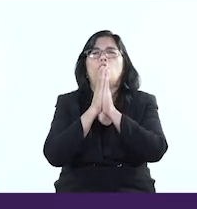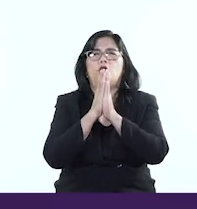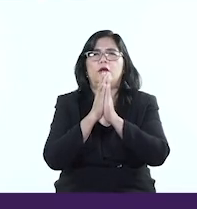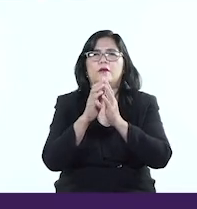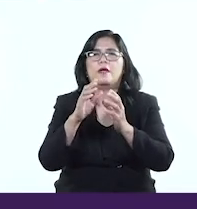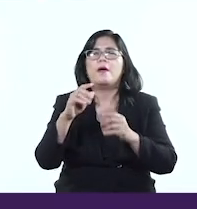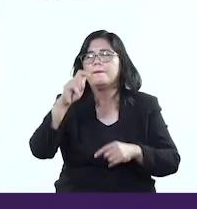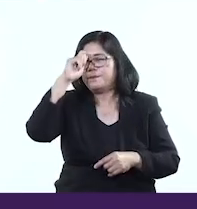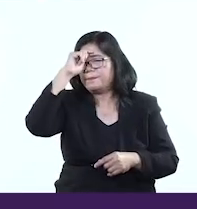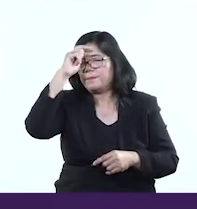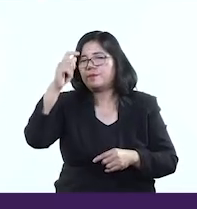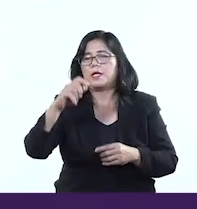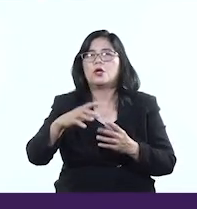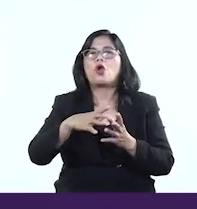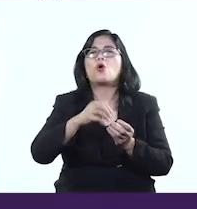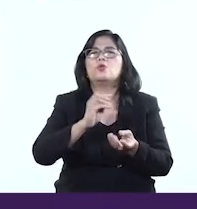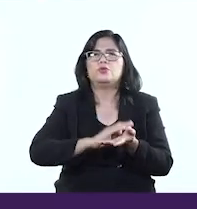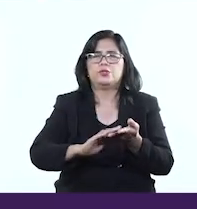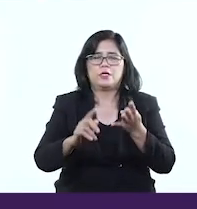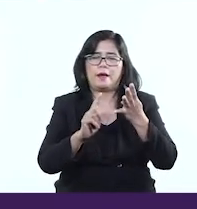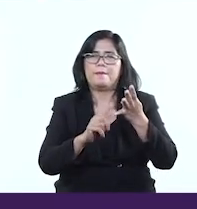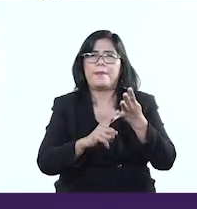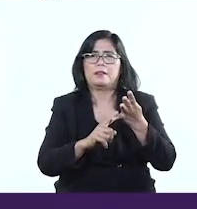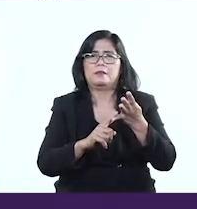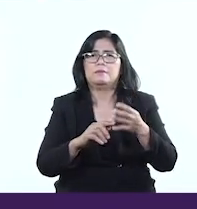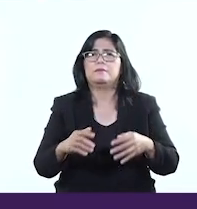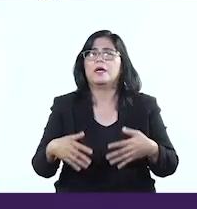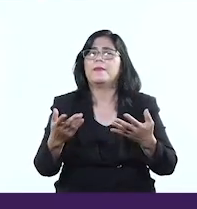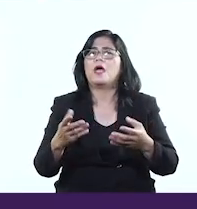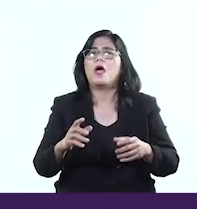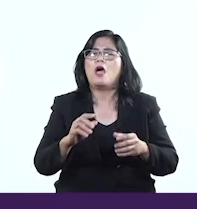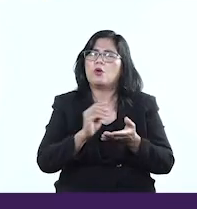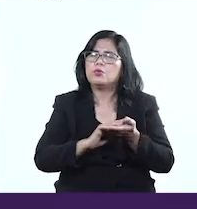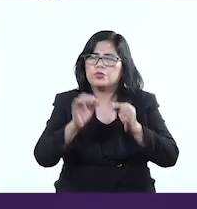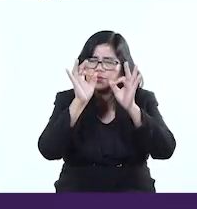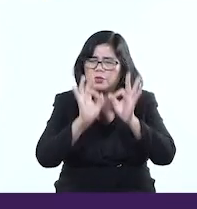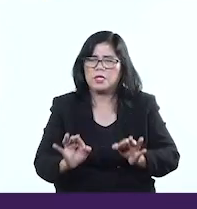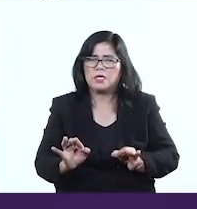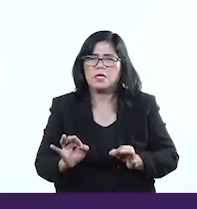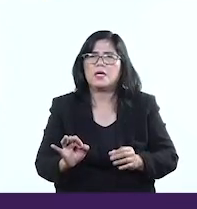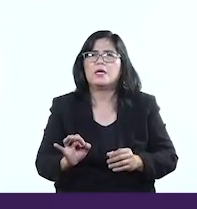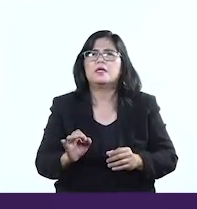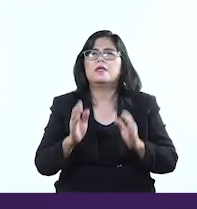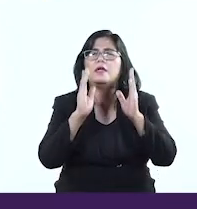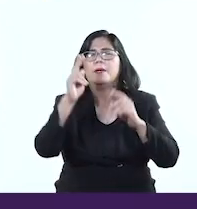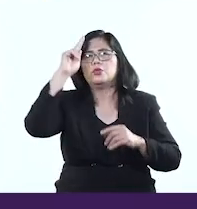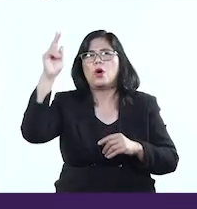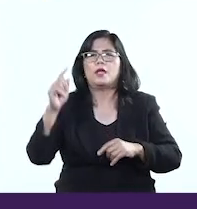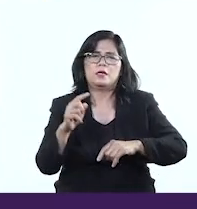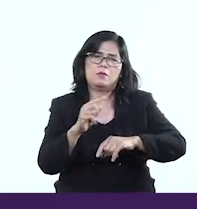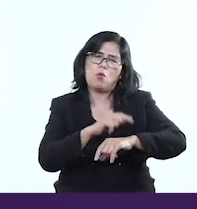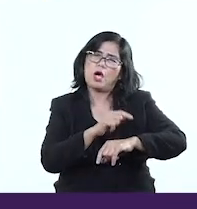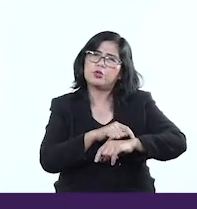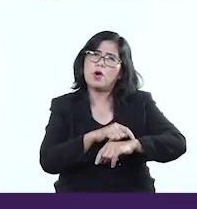adalah Hai bagaimana kita dapat hidupmu di hadapan Allah setiap waktu pikiran kita Hai Har